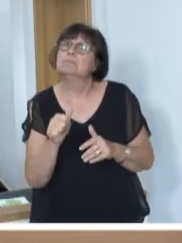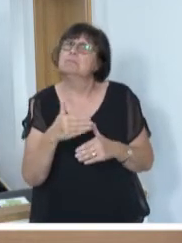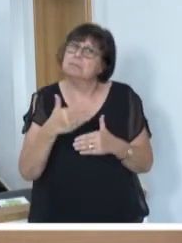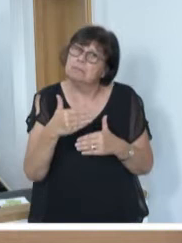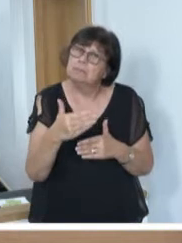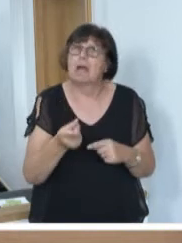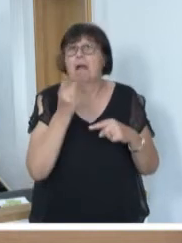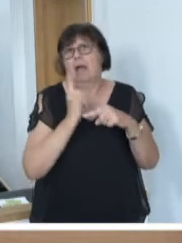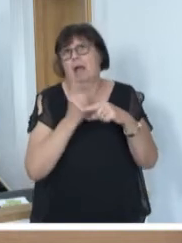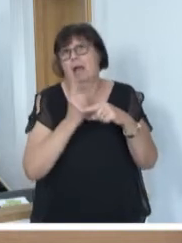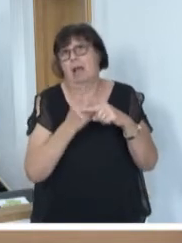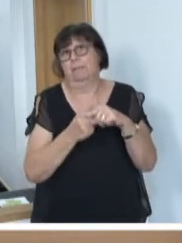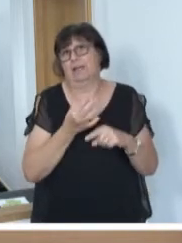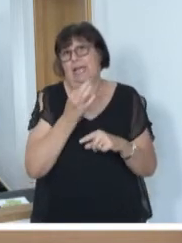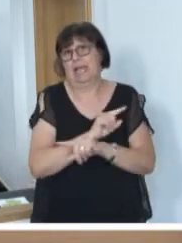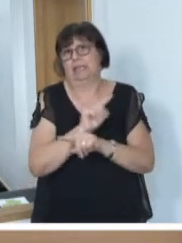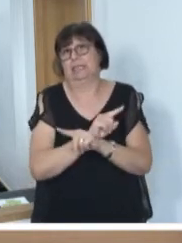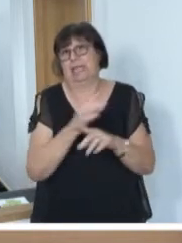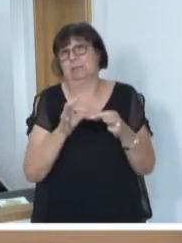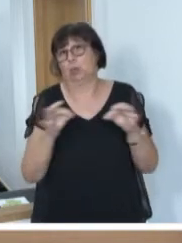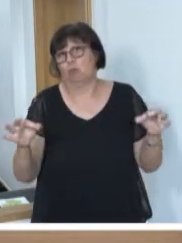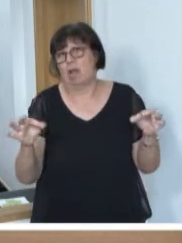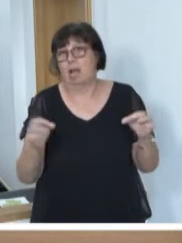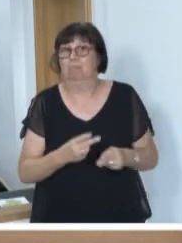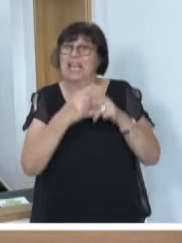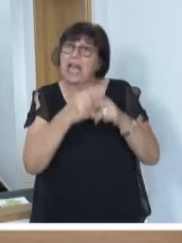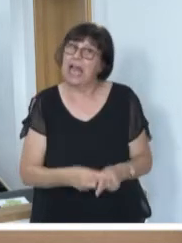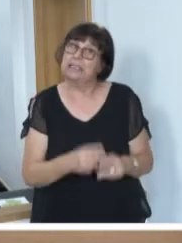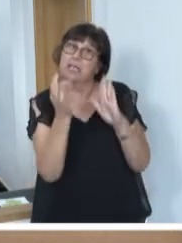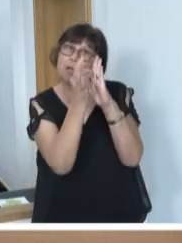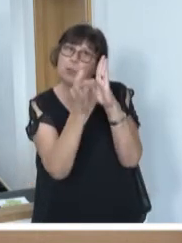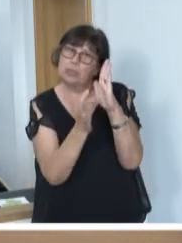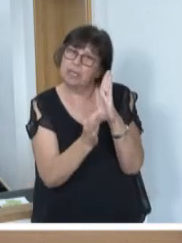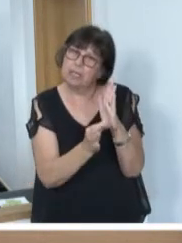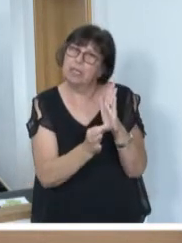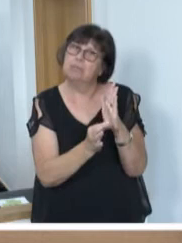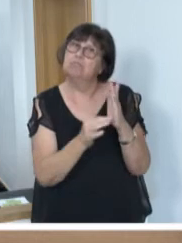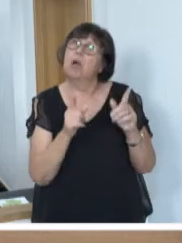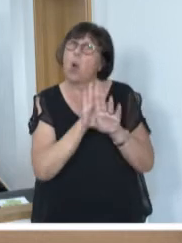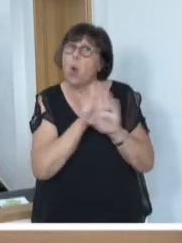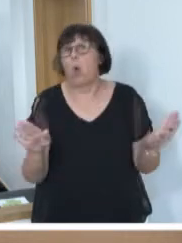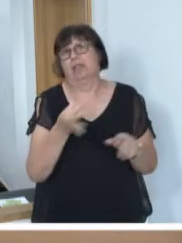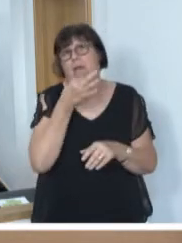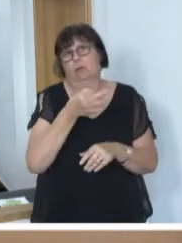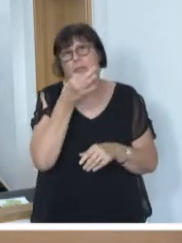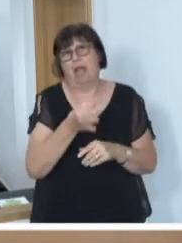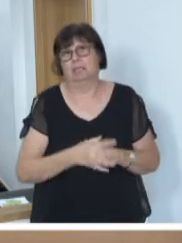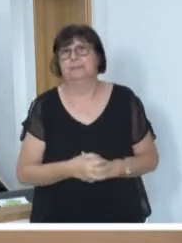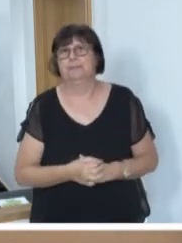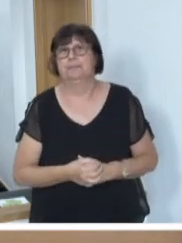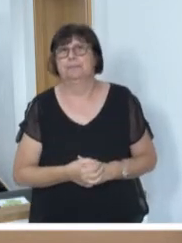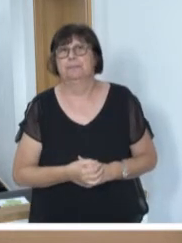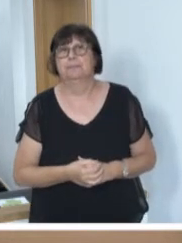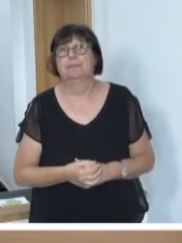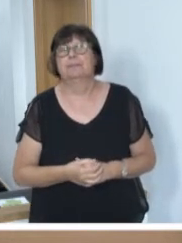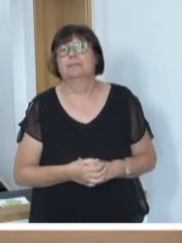in einem halben Redezeitmodul beraten. Die übrigen Tagesordnungspunkte finden ohne Aussprache statt.